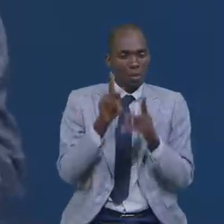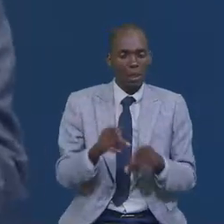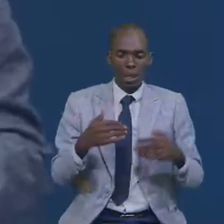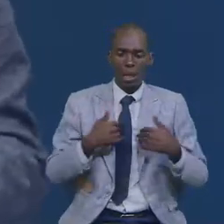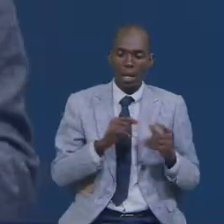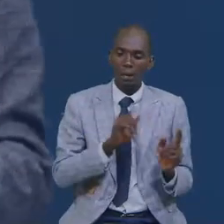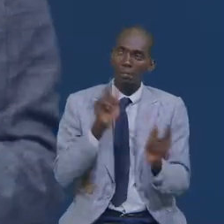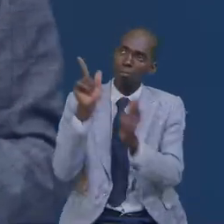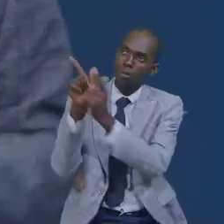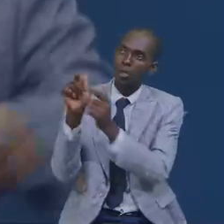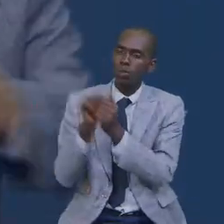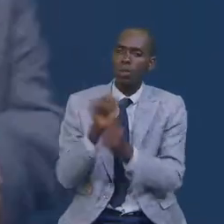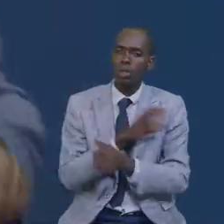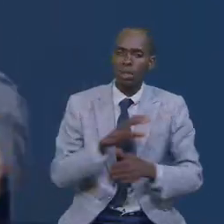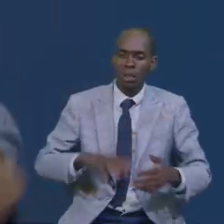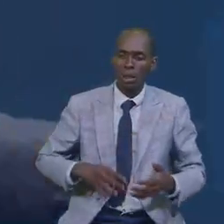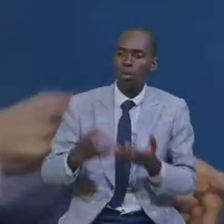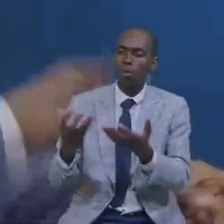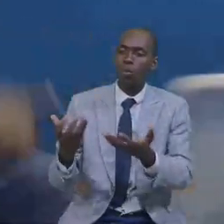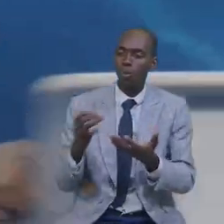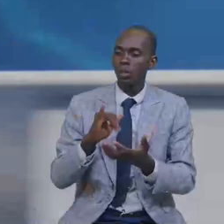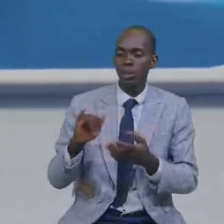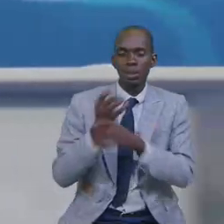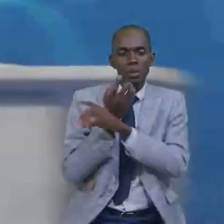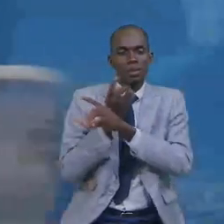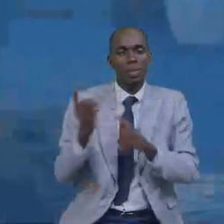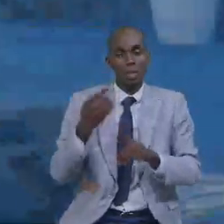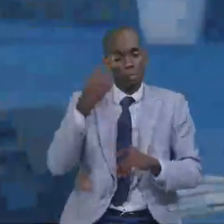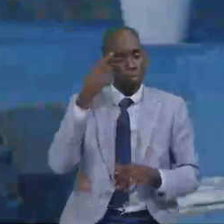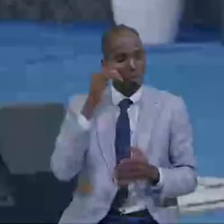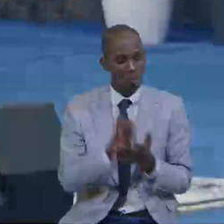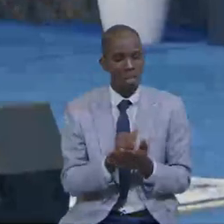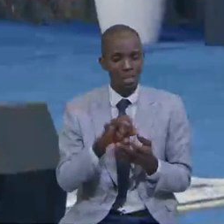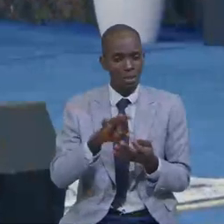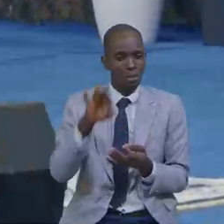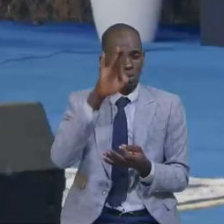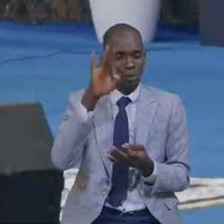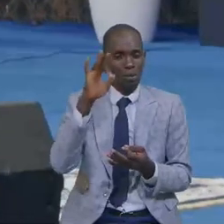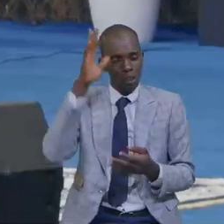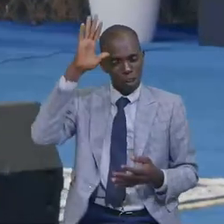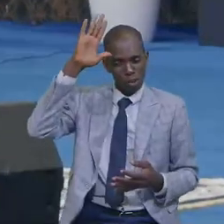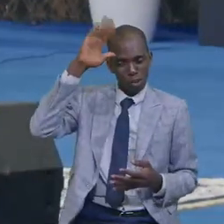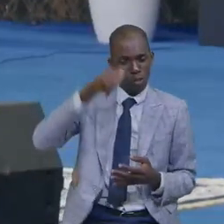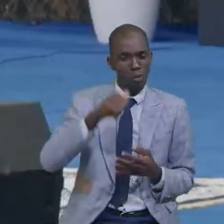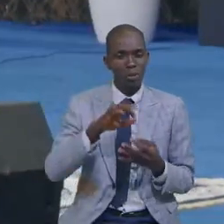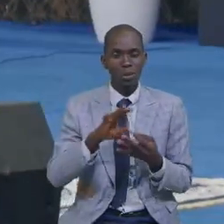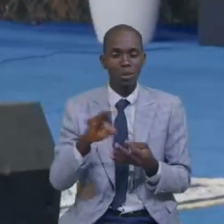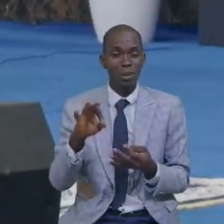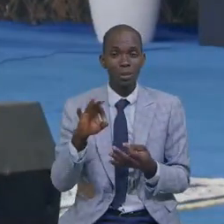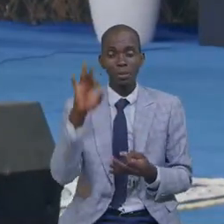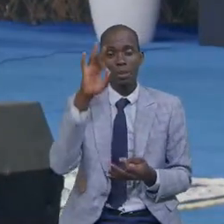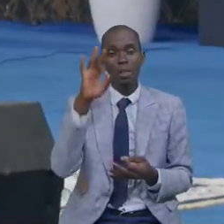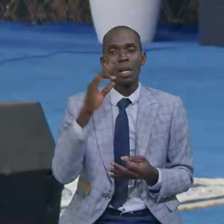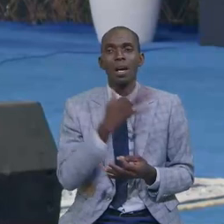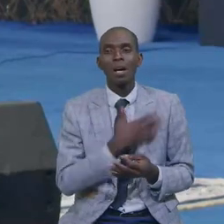pour que lorsque la personne soit venue à la présence de Christ et pour que toute